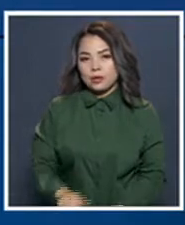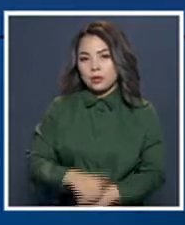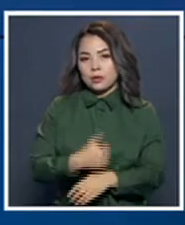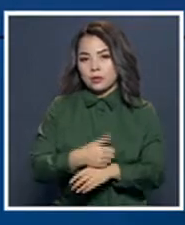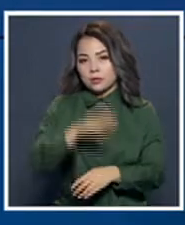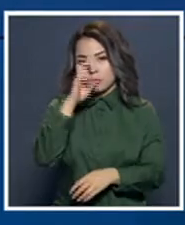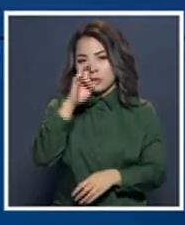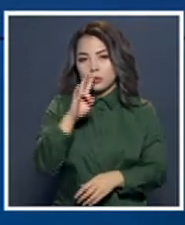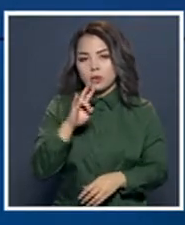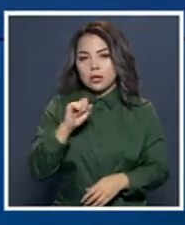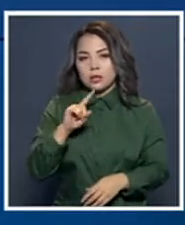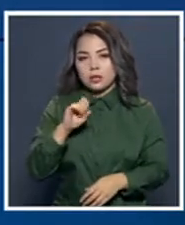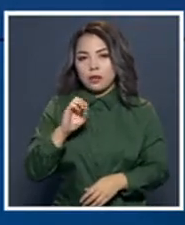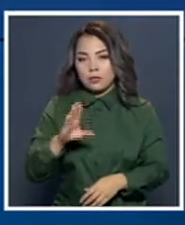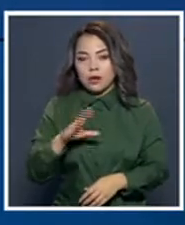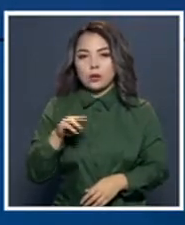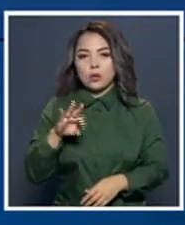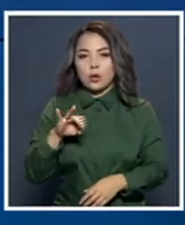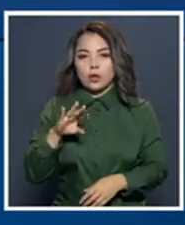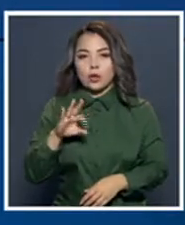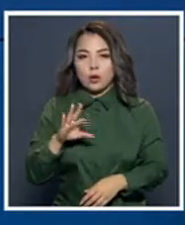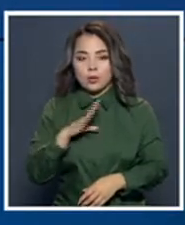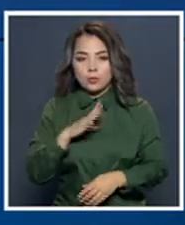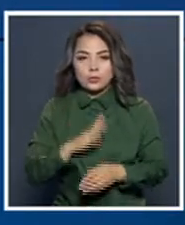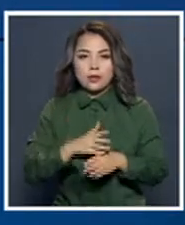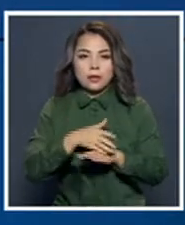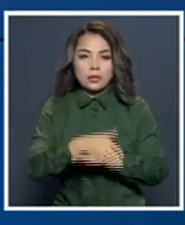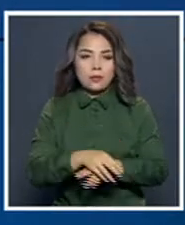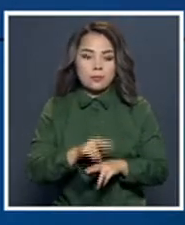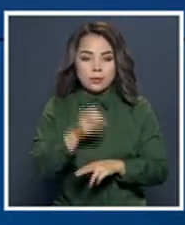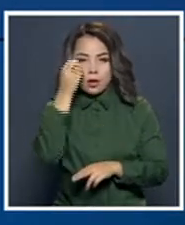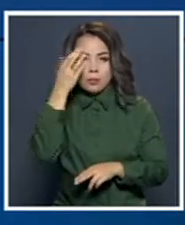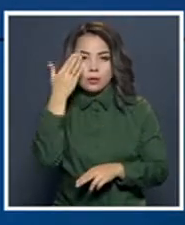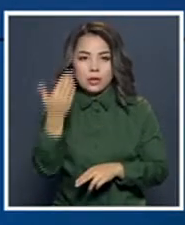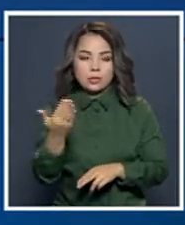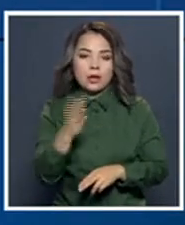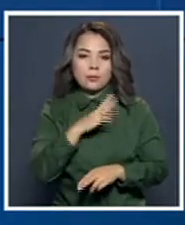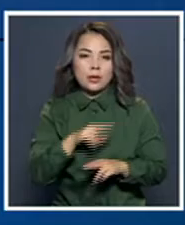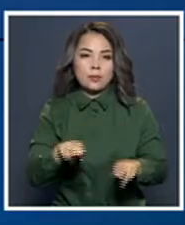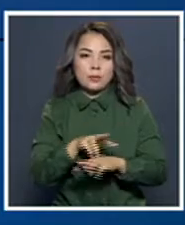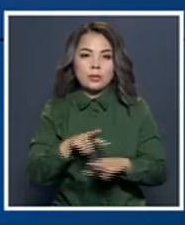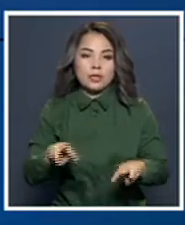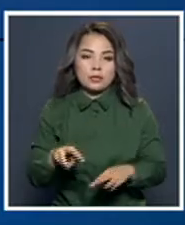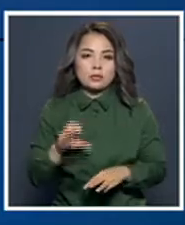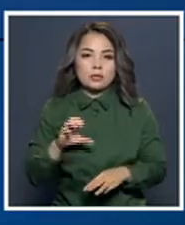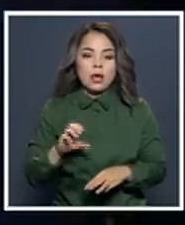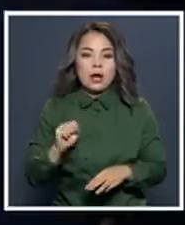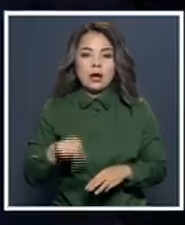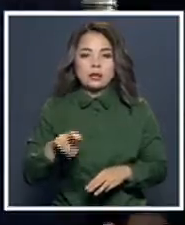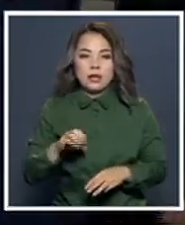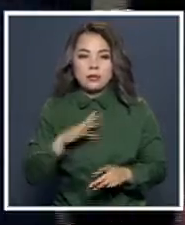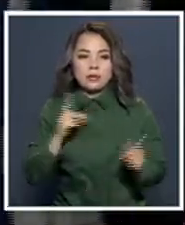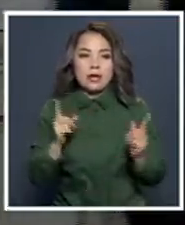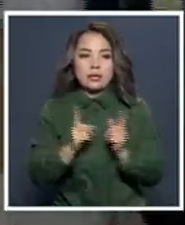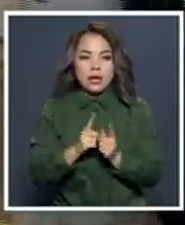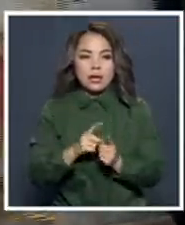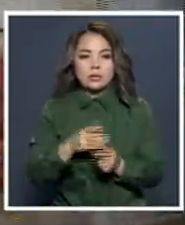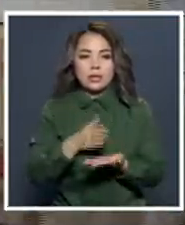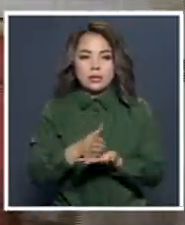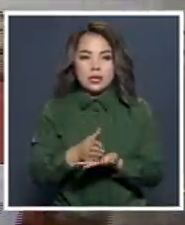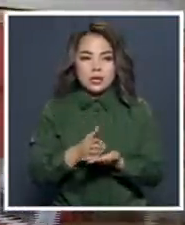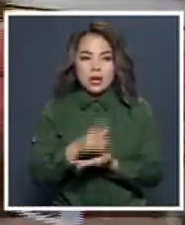Елбасы Нұрсұлтан Назарбаев Токио сапары аясында Жапонияның премьер-министрі Синдзо Абемен кездесті. Тараптар екі ел арасындағы